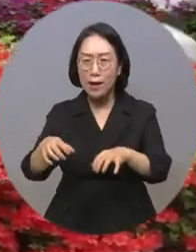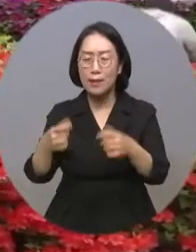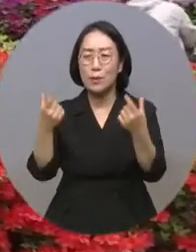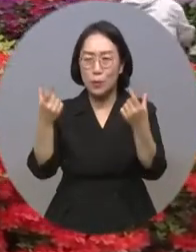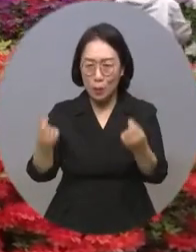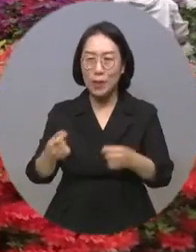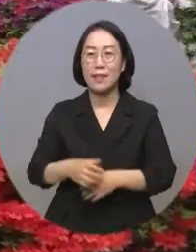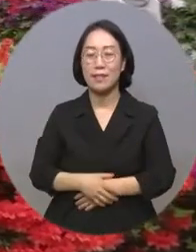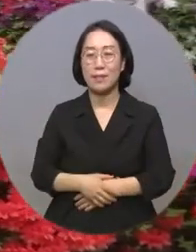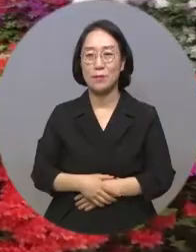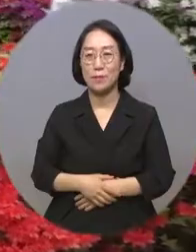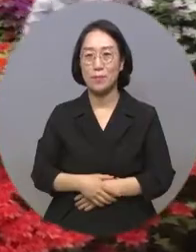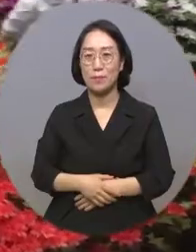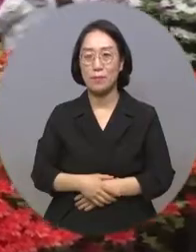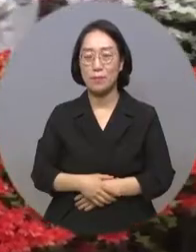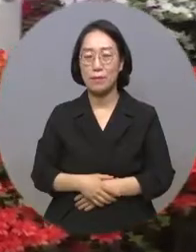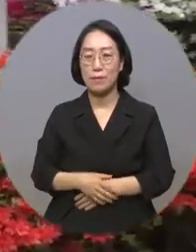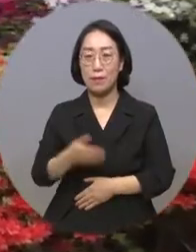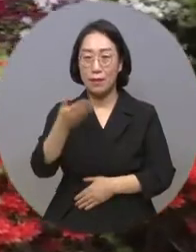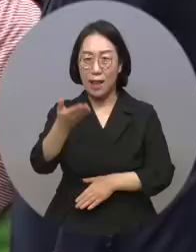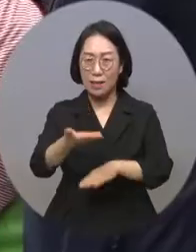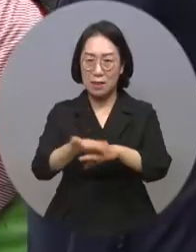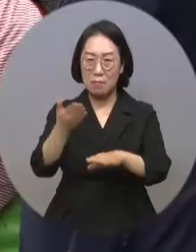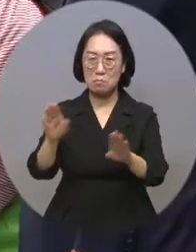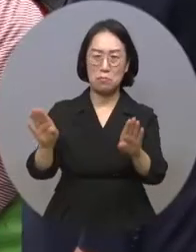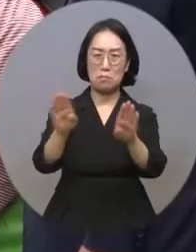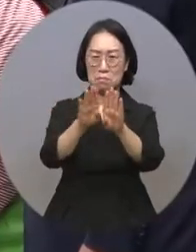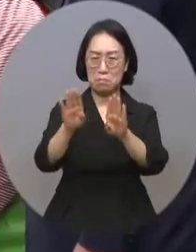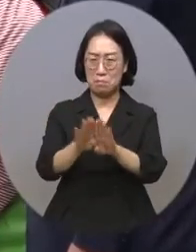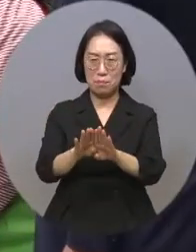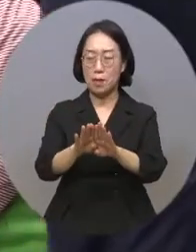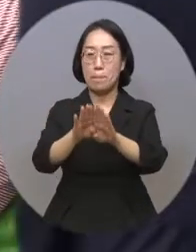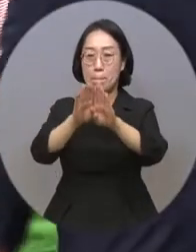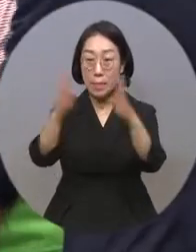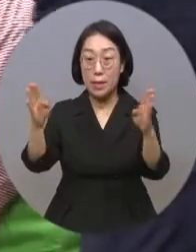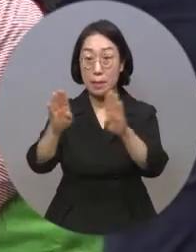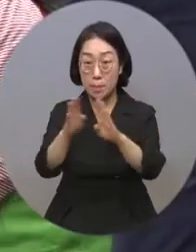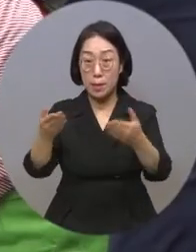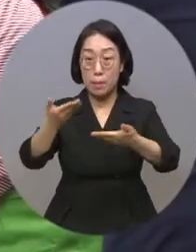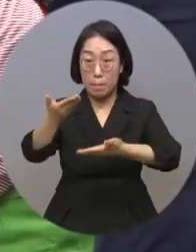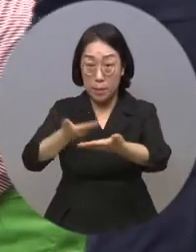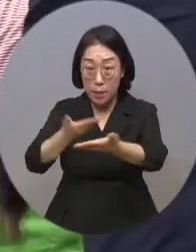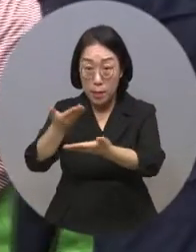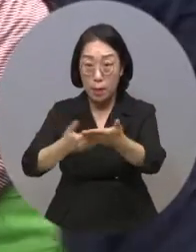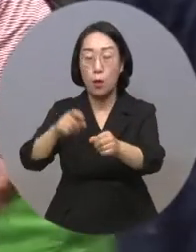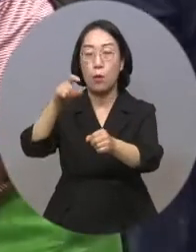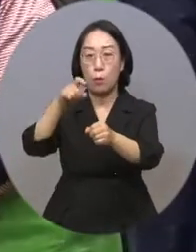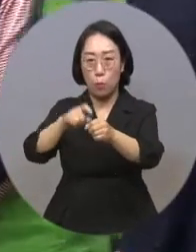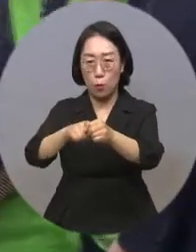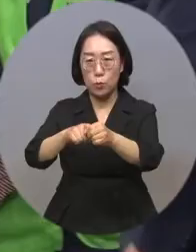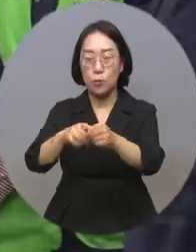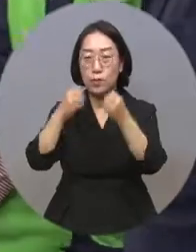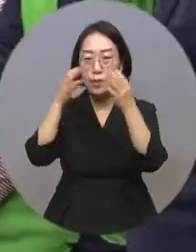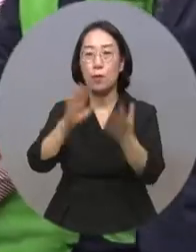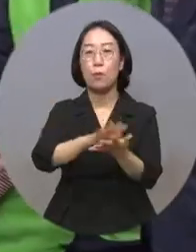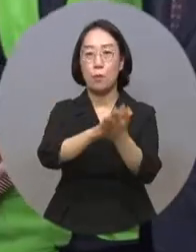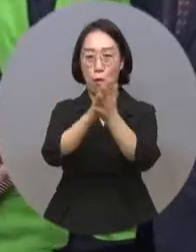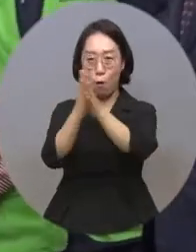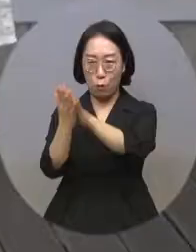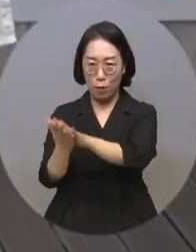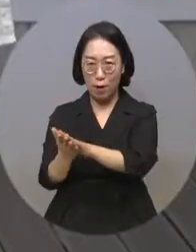있습니다. 이웃을 향해 닫혀있는 문을 열기 위해 아파트 봉사단은 변화를 시도하고